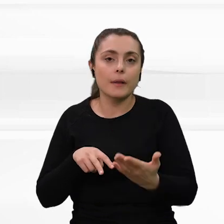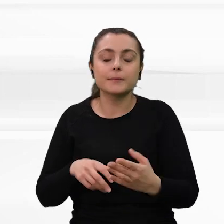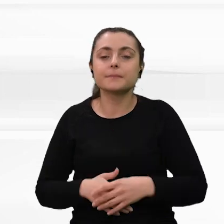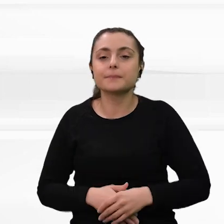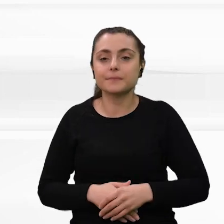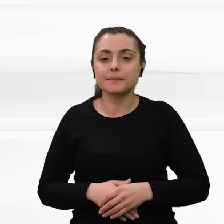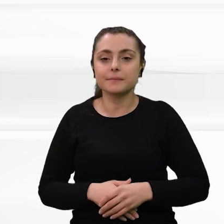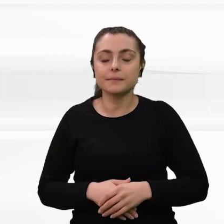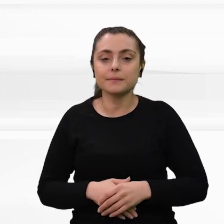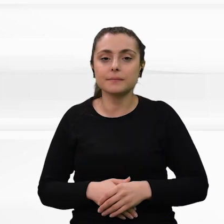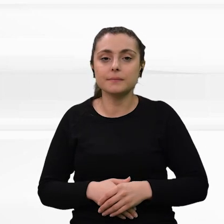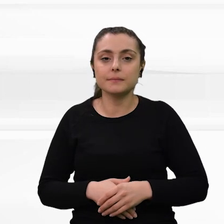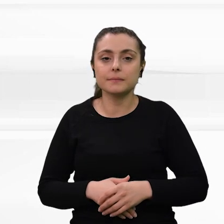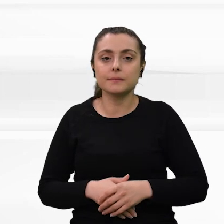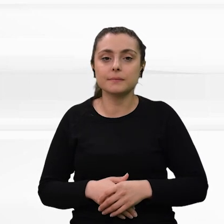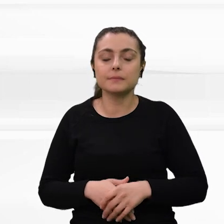seçeneğidir